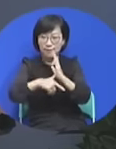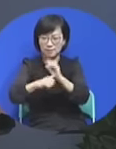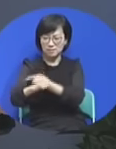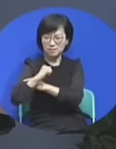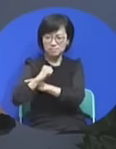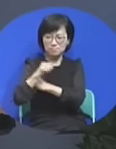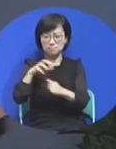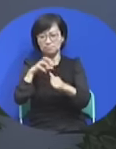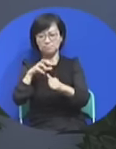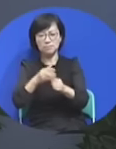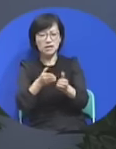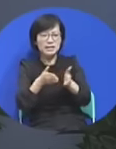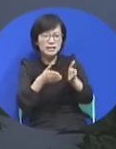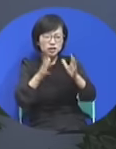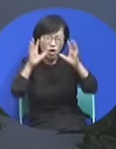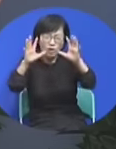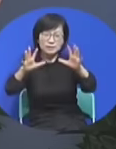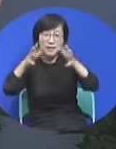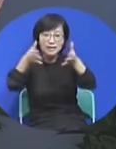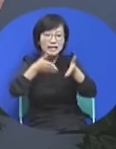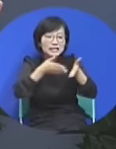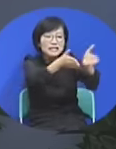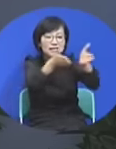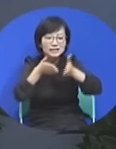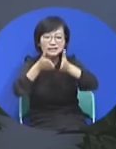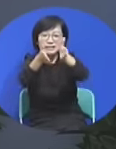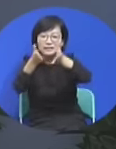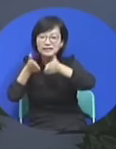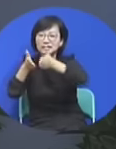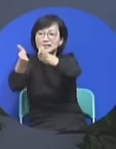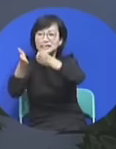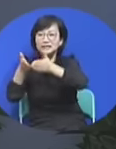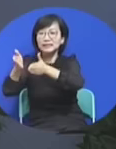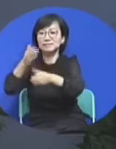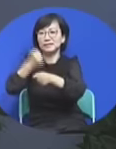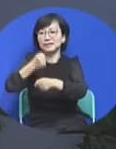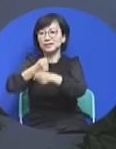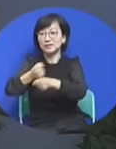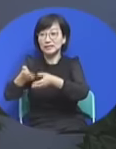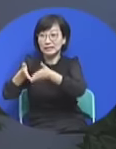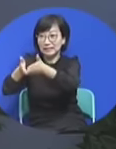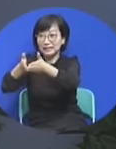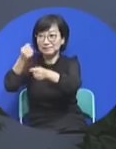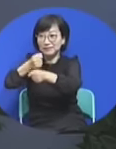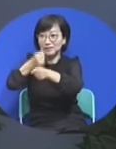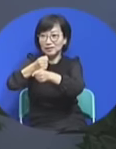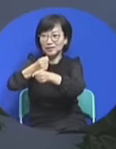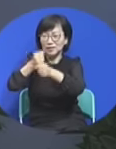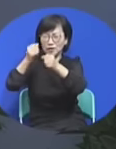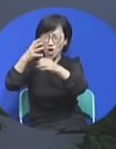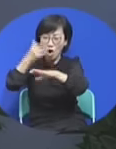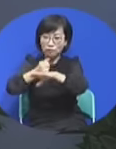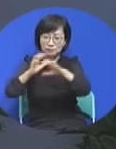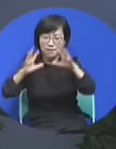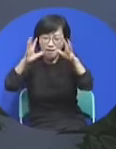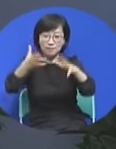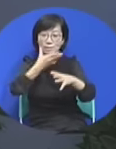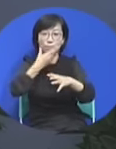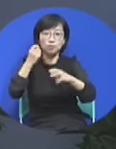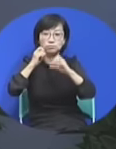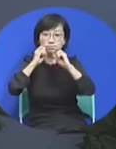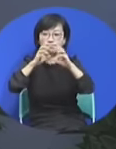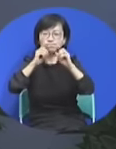Rome, many paths, many ways were paved. 그리고 세계 복음을 이룬 겁니다. And through that, world evangelization was carried out. 자, 이 복음이 이 주역이 어디로 갔습니까? And then where did this